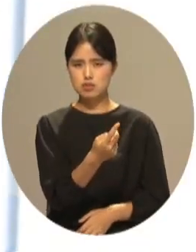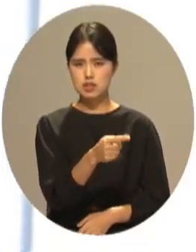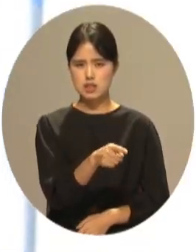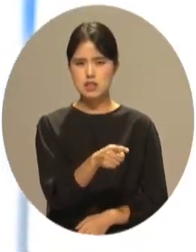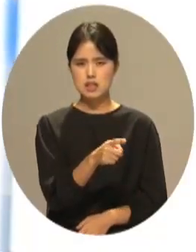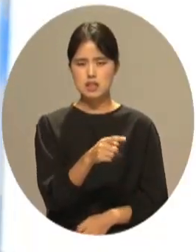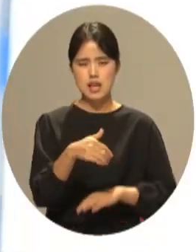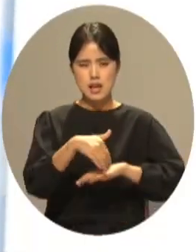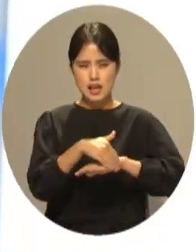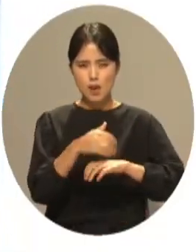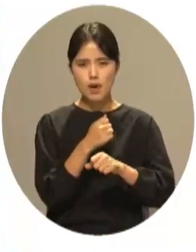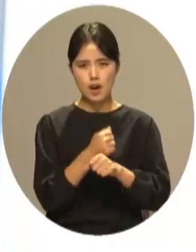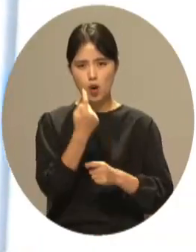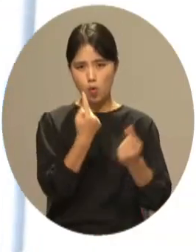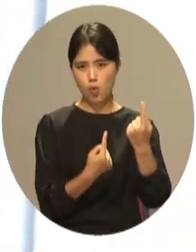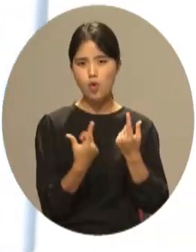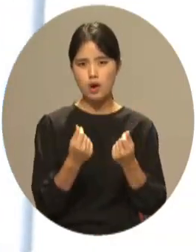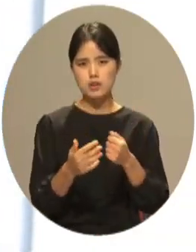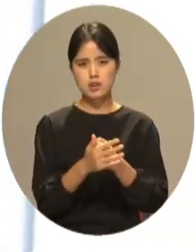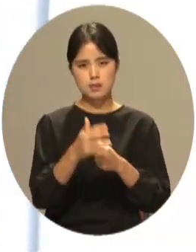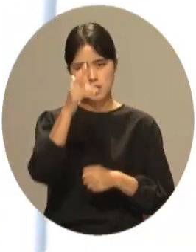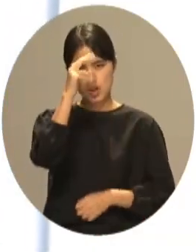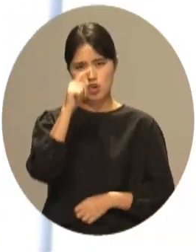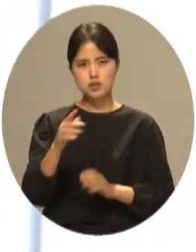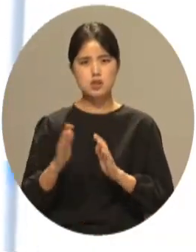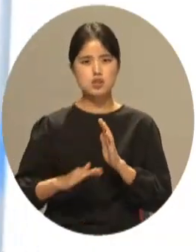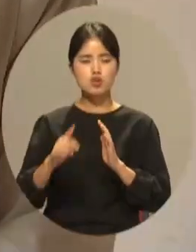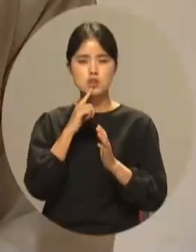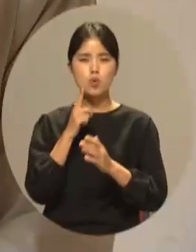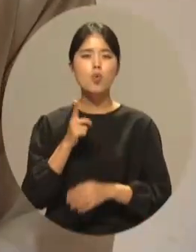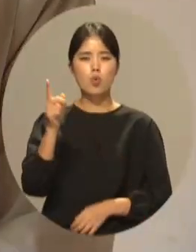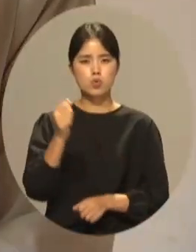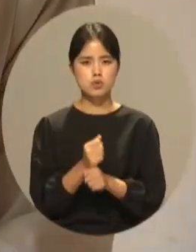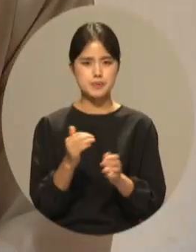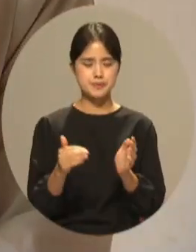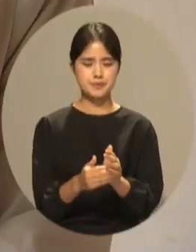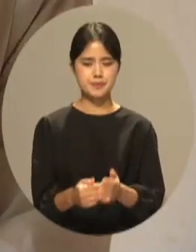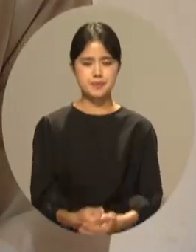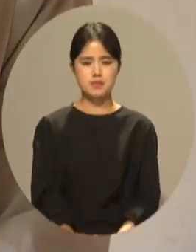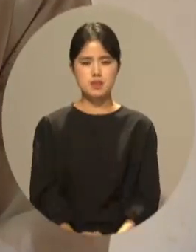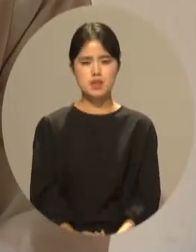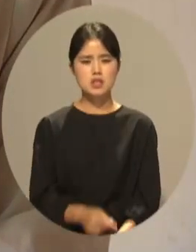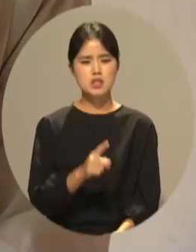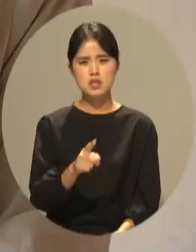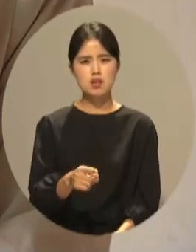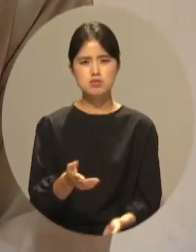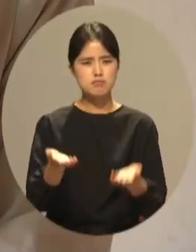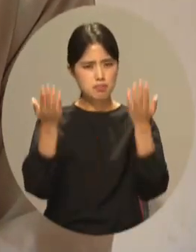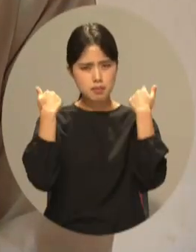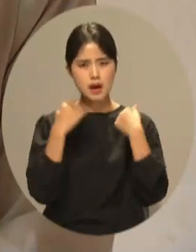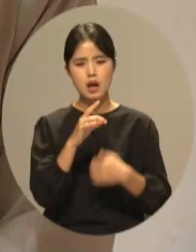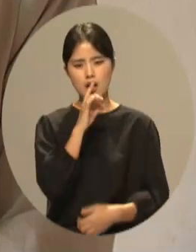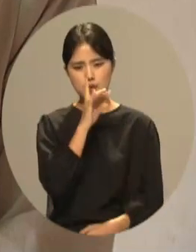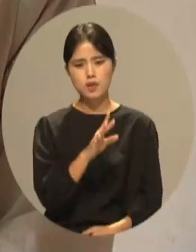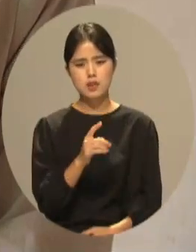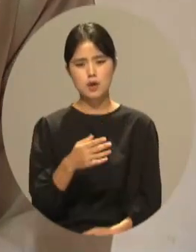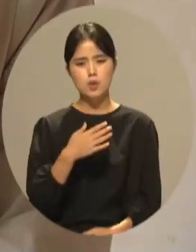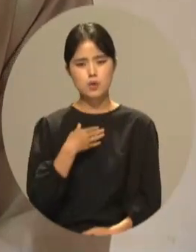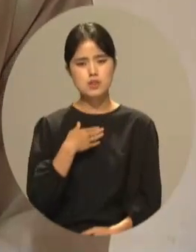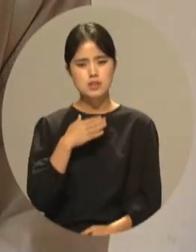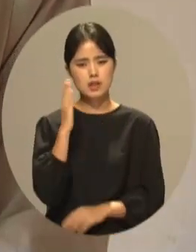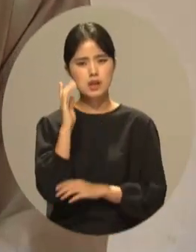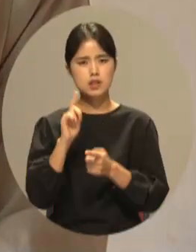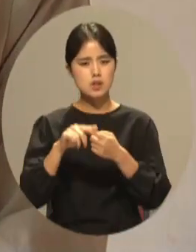벌인 일이라고 의심하며 경찰에 정식 고소했습니다. 이런 건 그냥 묻혀서는 안 된다. 예, 거기에 제 의견에도 동의를